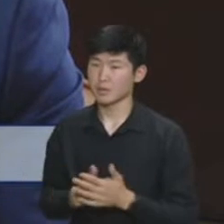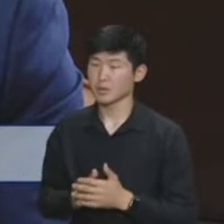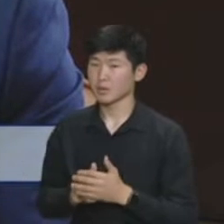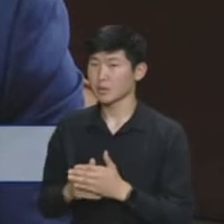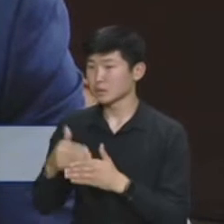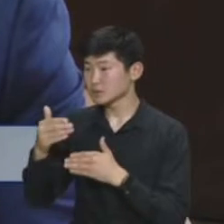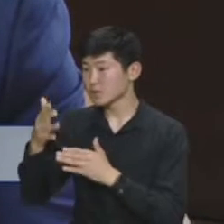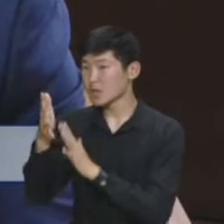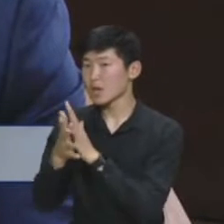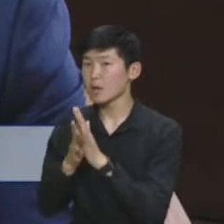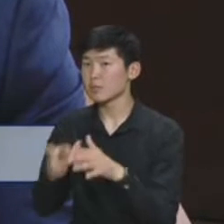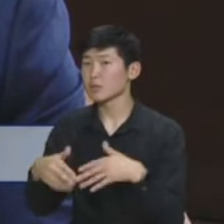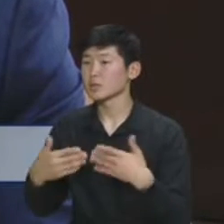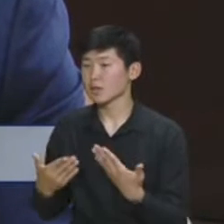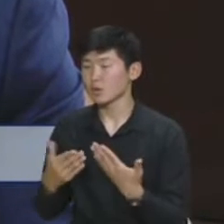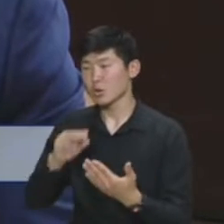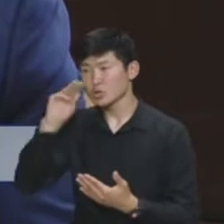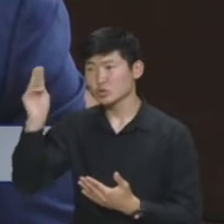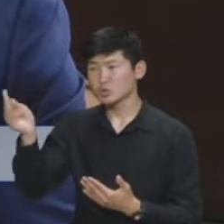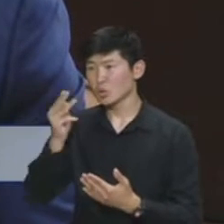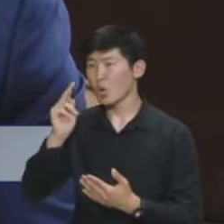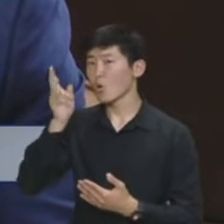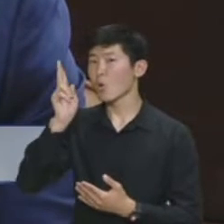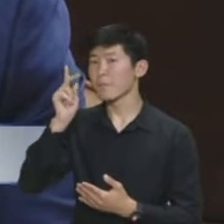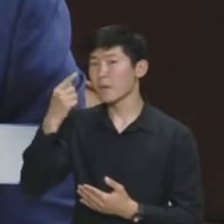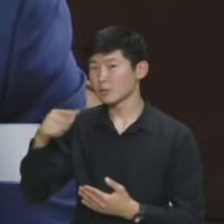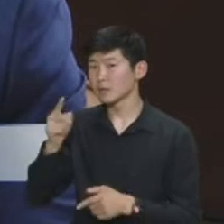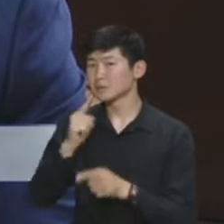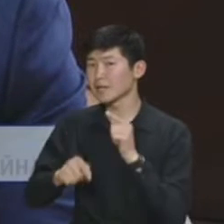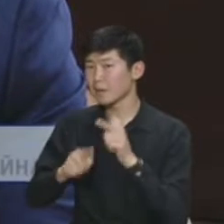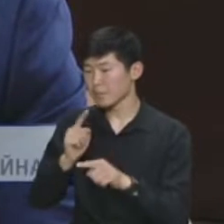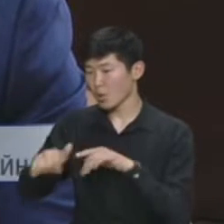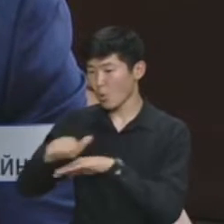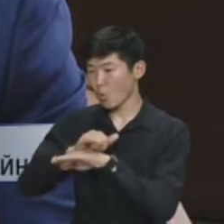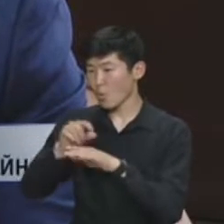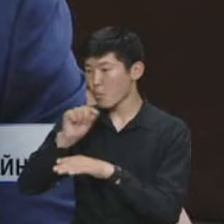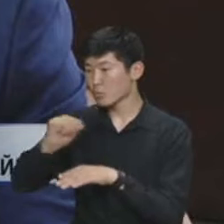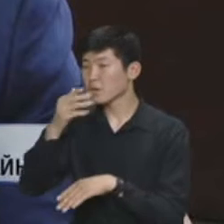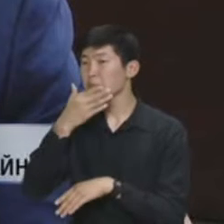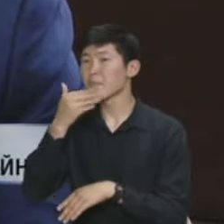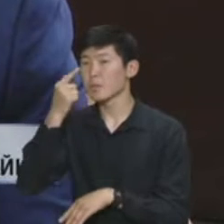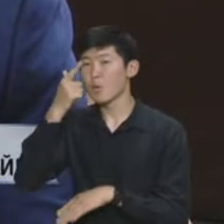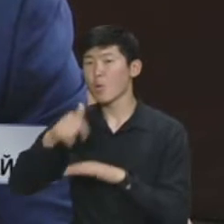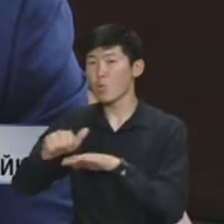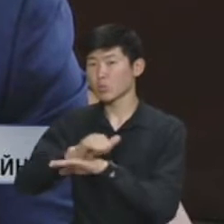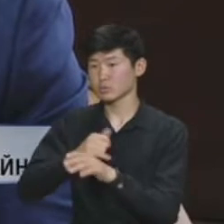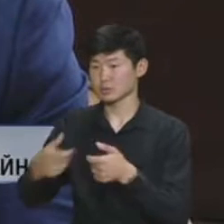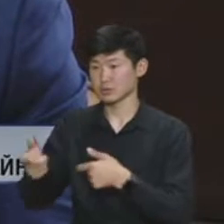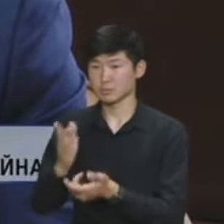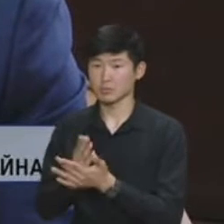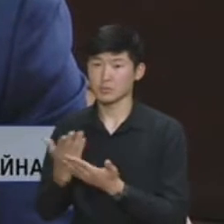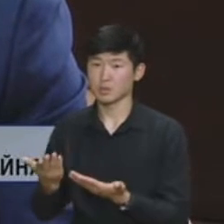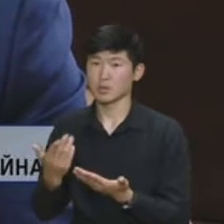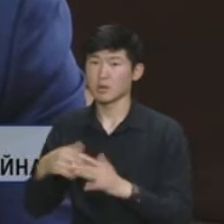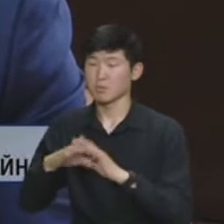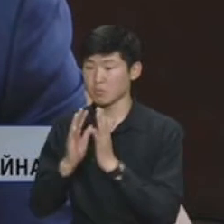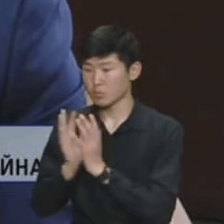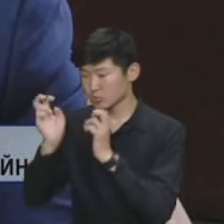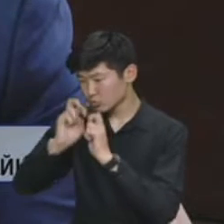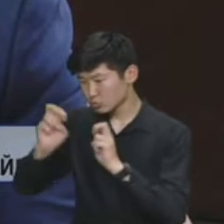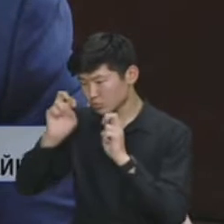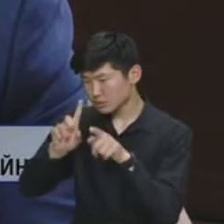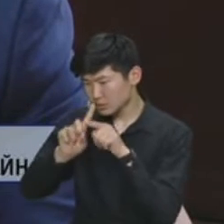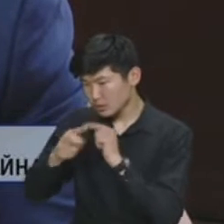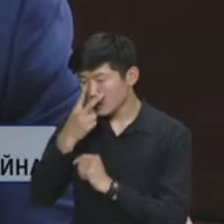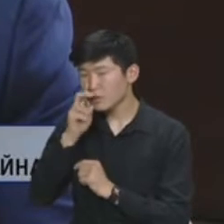За бүр цааш өргөжлүүлж ярил бол одоо тодорхой одоо компаниуд ямар ч улс орны бүртгэлгүй юм Монголоос зарж байна. Тэр нь ингээд